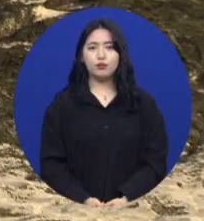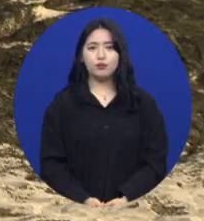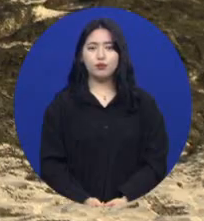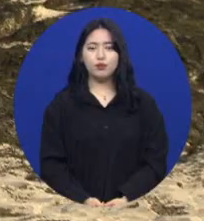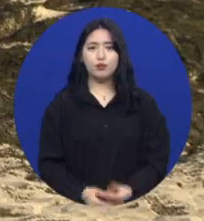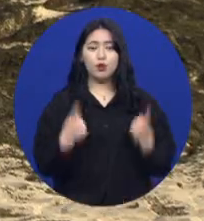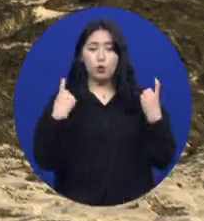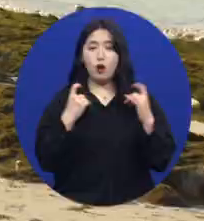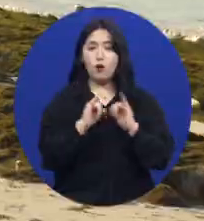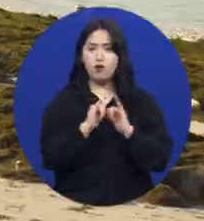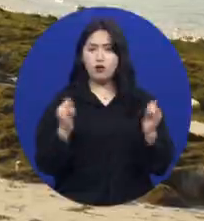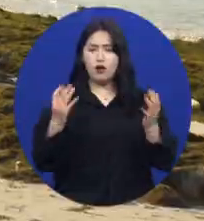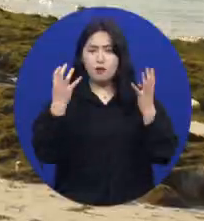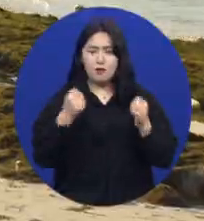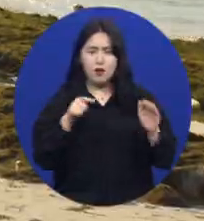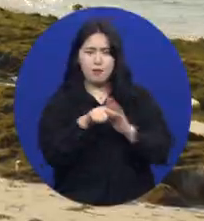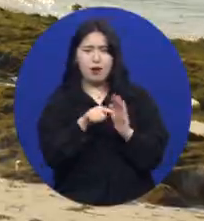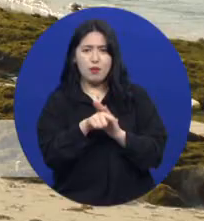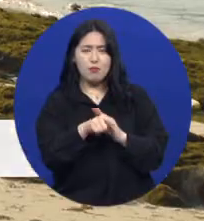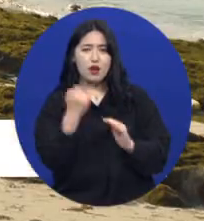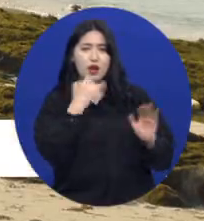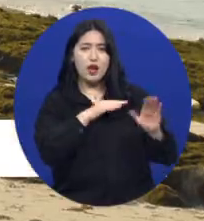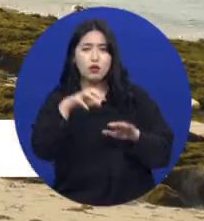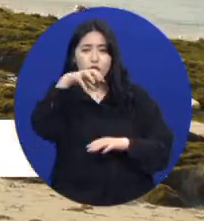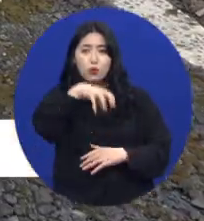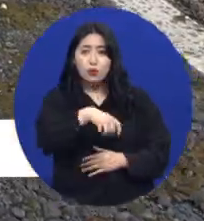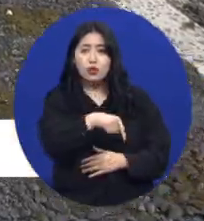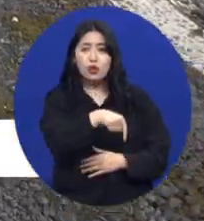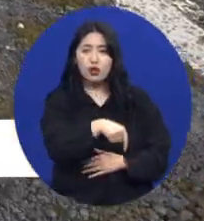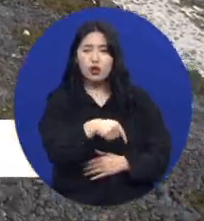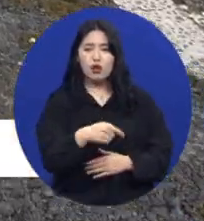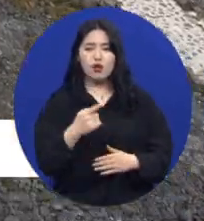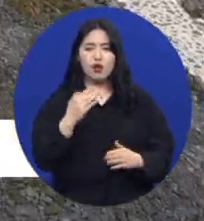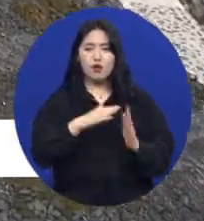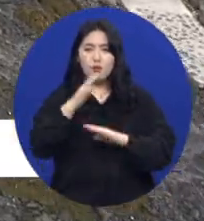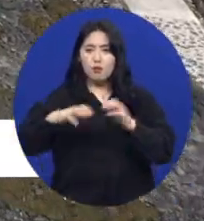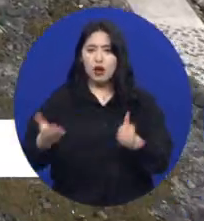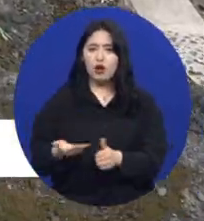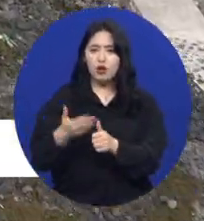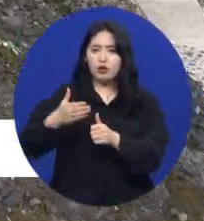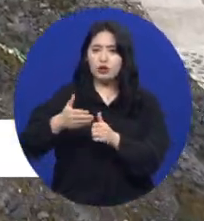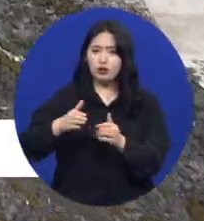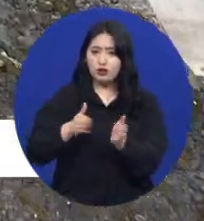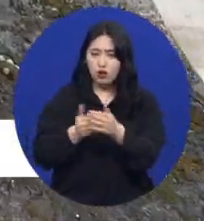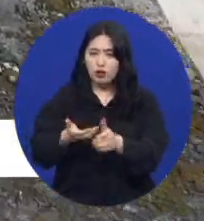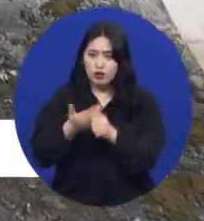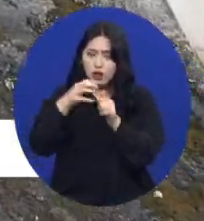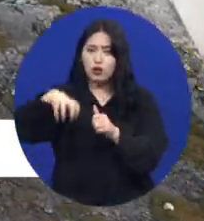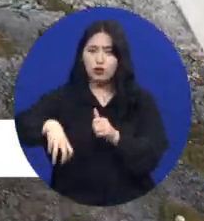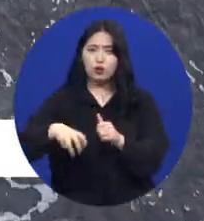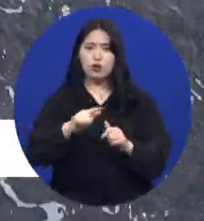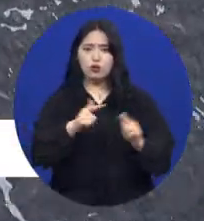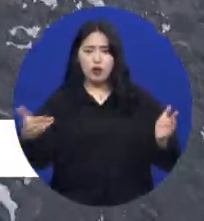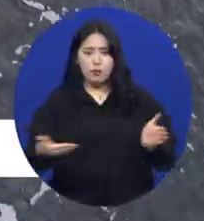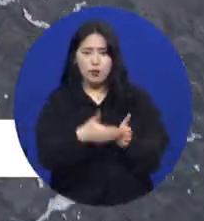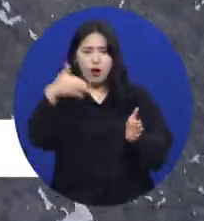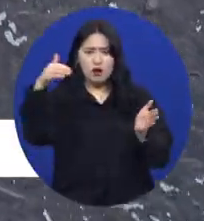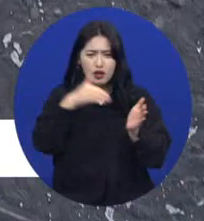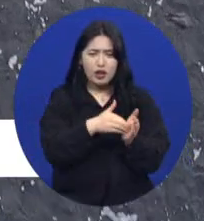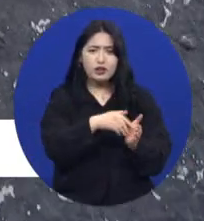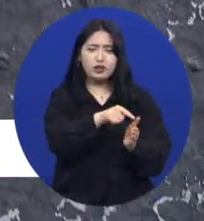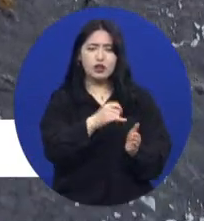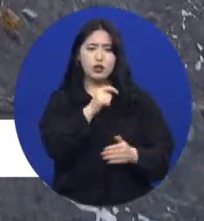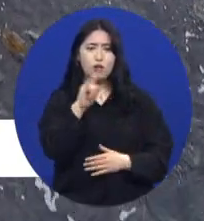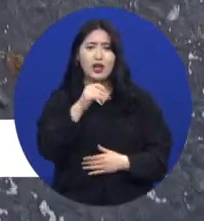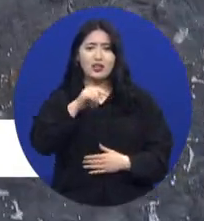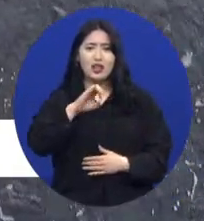관광객들이 많이 찾는 해수욕장 백사장에 마을 어장 과 조 관대한 반에도 항 포구에 까지 굉 생이 무자